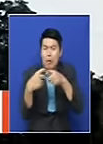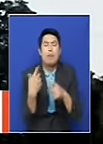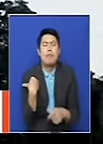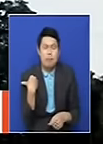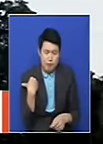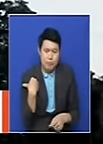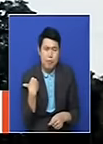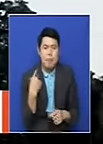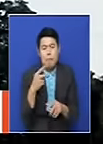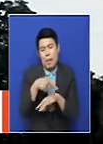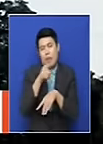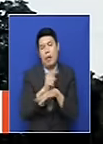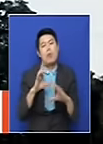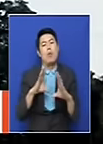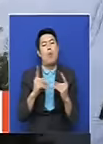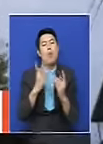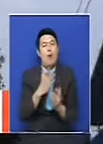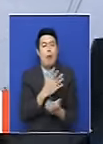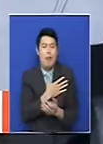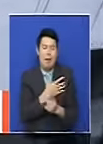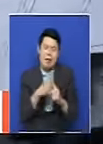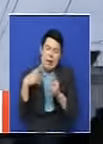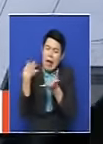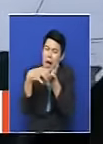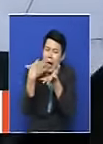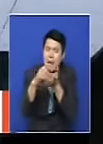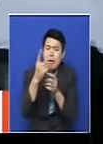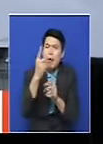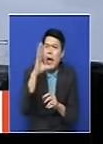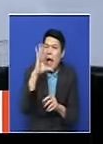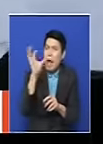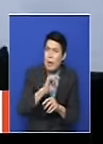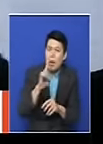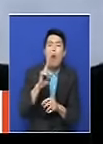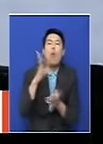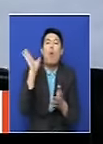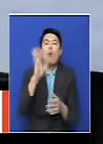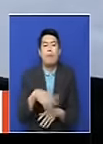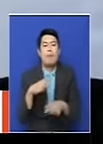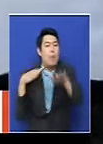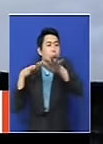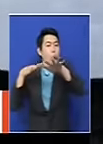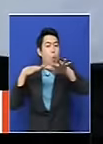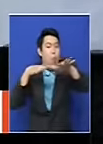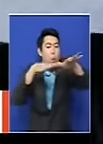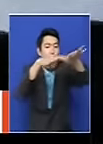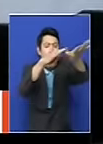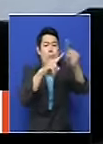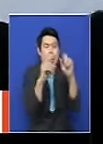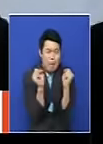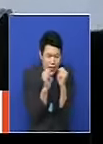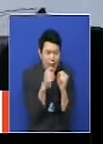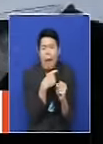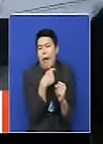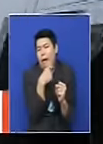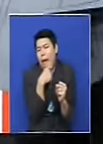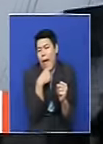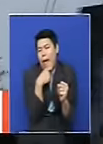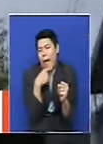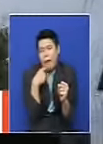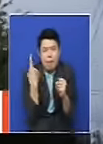าธนบุญสมบัติประธานชมรมคนรักบนเมฆอธิบายปรากฏการณ์ที่เกิดขึ้นนะครับว่าเป็นเมฆขอบตรงครับเกิดจากอากาศเย็นและแห้งฝั่ง